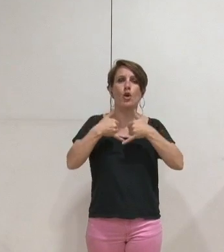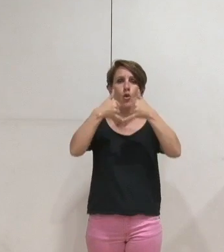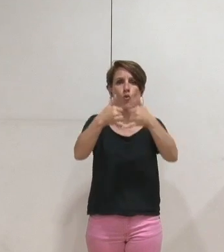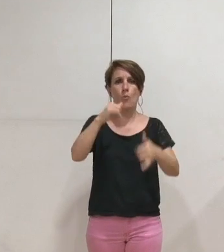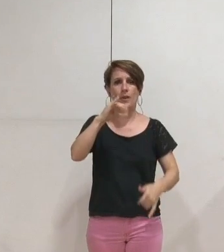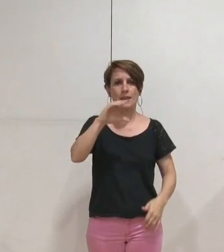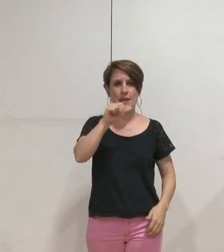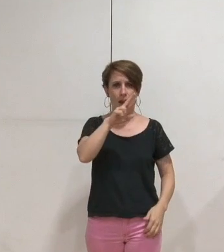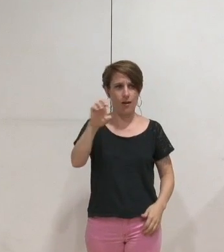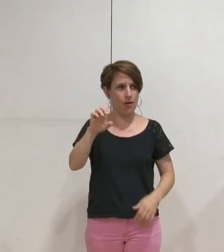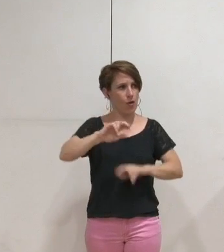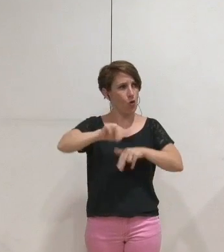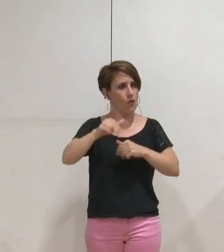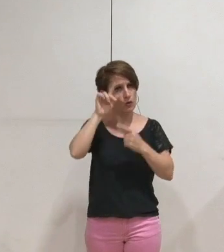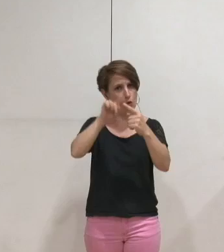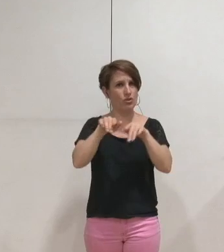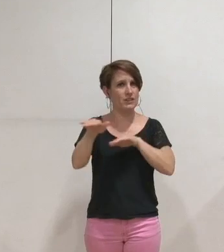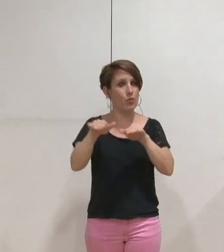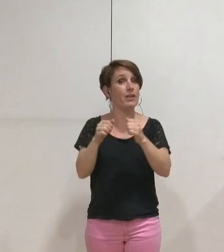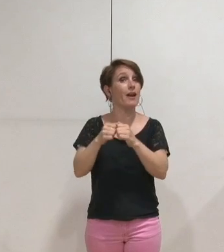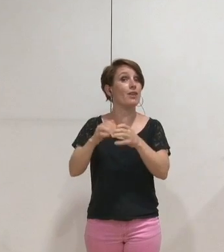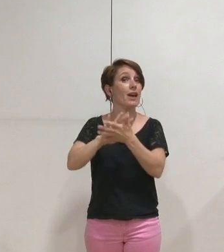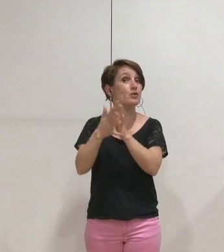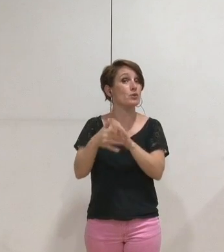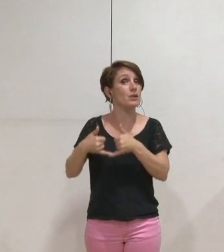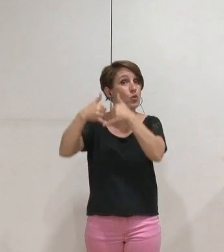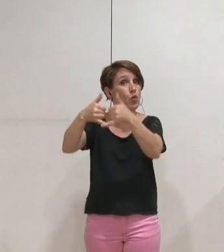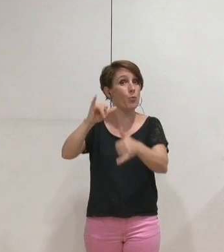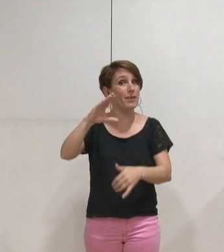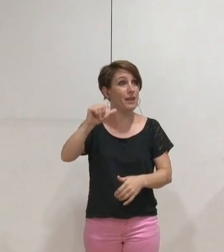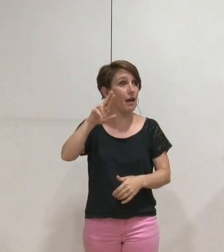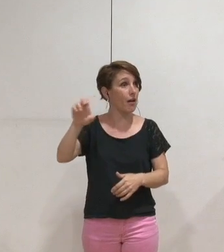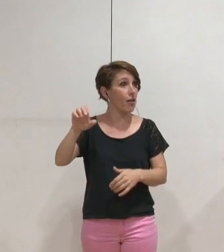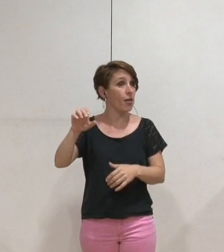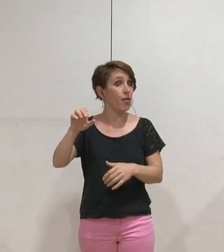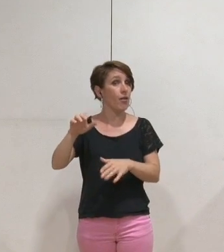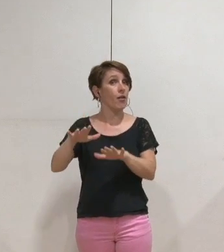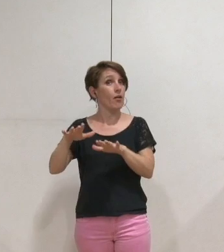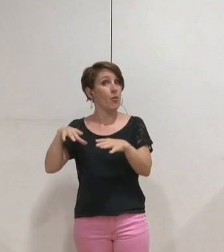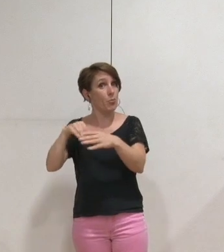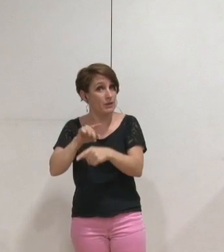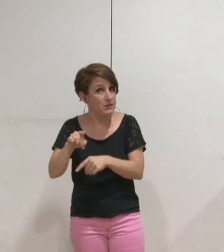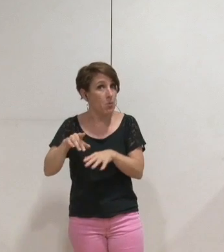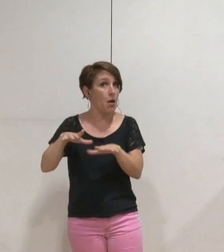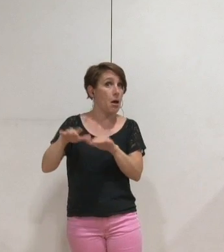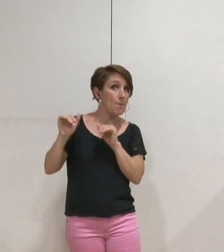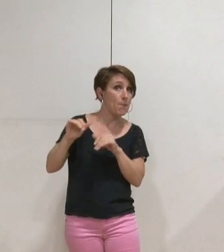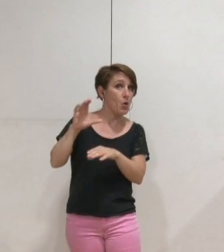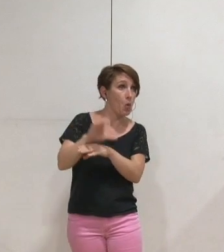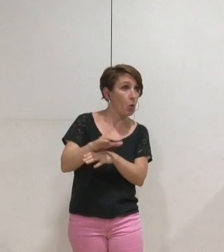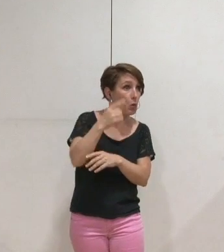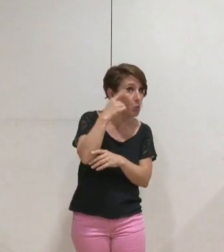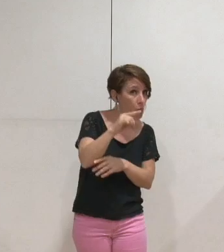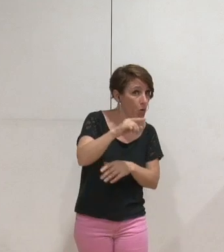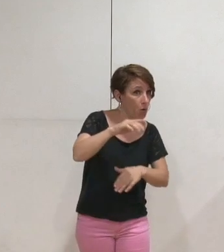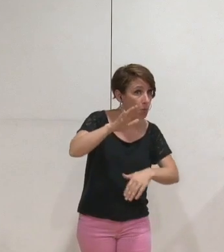d'objectif et de moyens avec l'association coupeiccar qui ne prend pas part au vote qui s'abstient qui vote contre qui